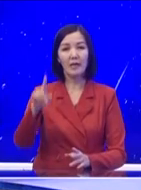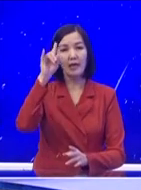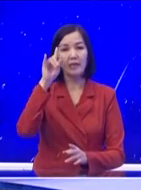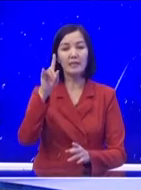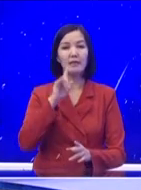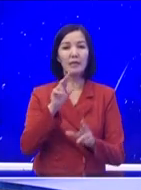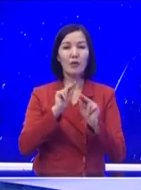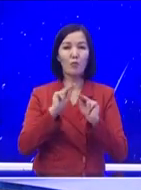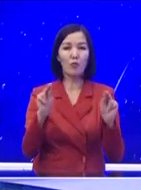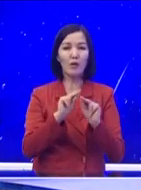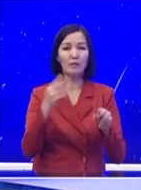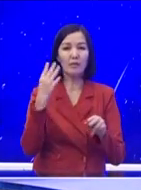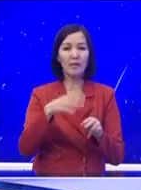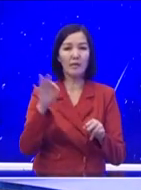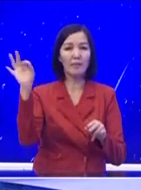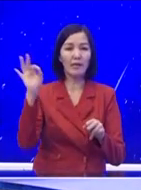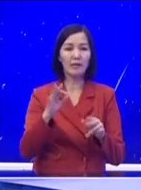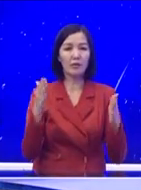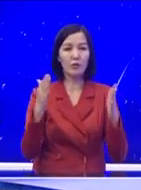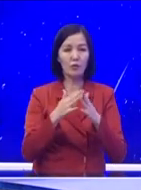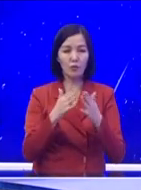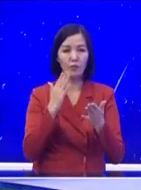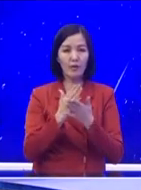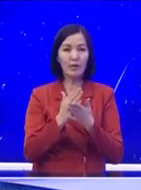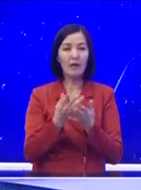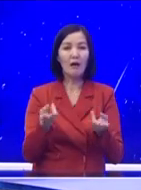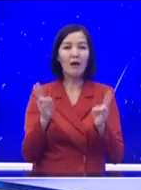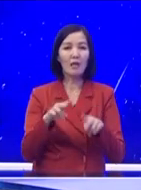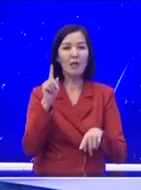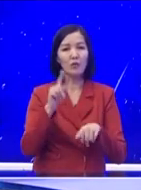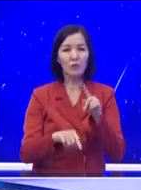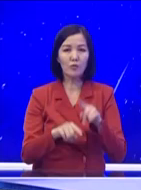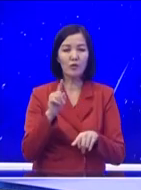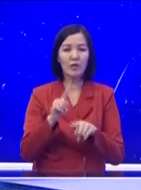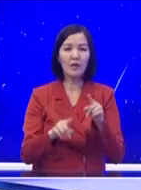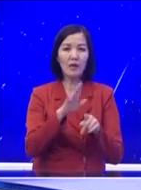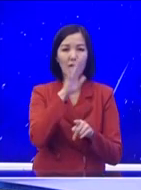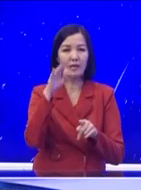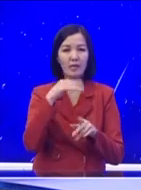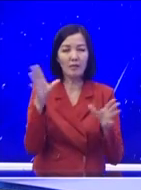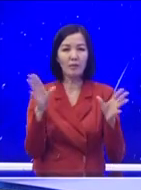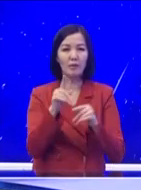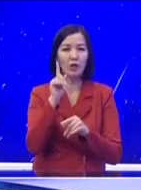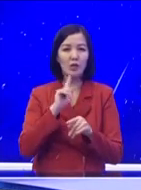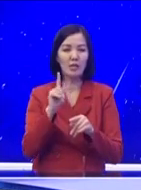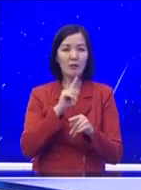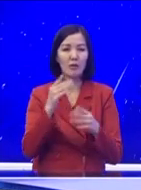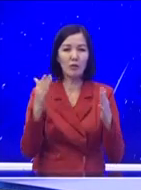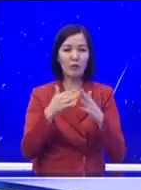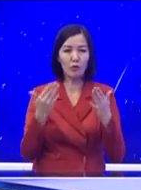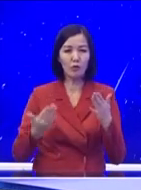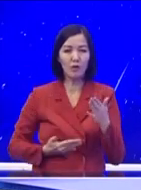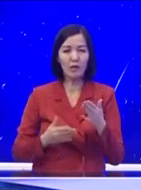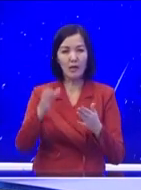Еліміздегі мұғалімдердің 40% ғана баспаналы, қалғандары туған туыстарында ата-аналарымен немесе жалдамалы пәтерде тұрады.